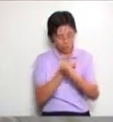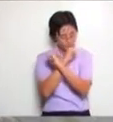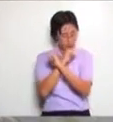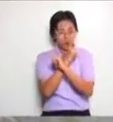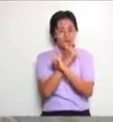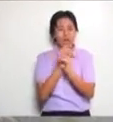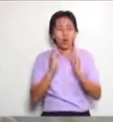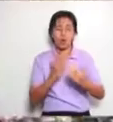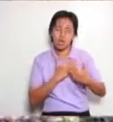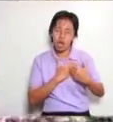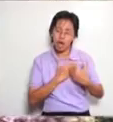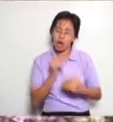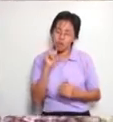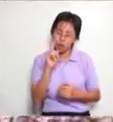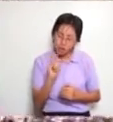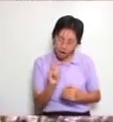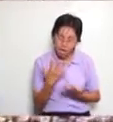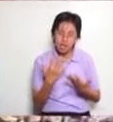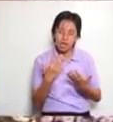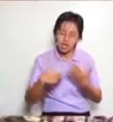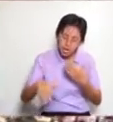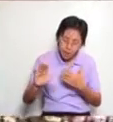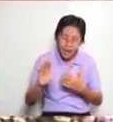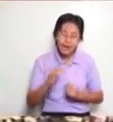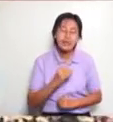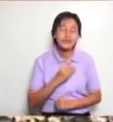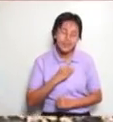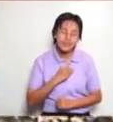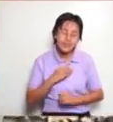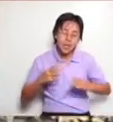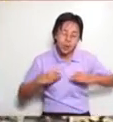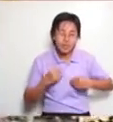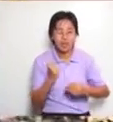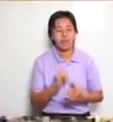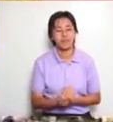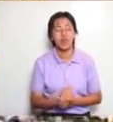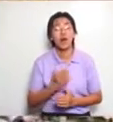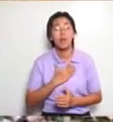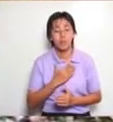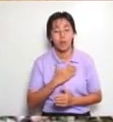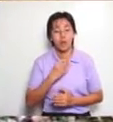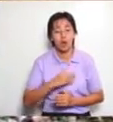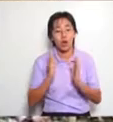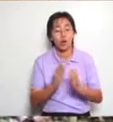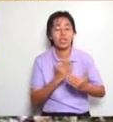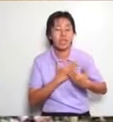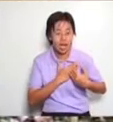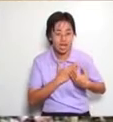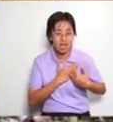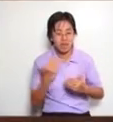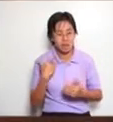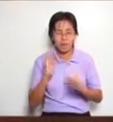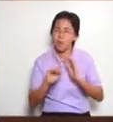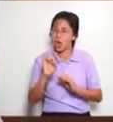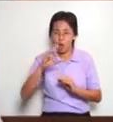ารสูญเสียคนทผมรักได้สำเร็ระดับหนึ่งปทชนกระจาวกยัผมกลาบอกได้เลยว่าคนทผมรกในโลกนี่มี